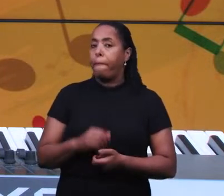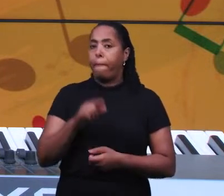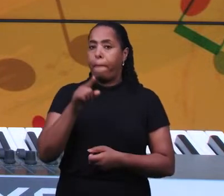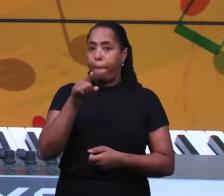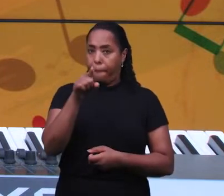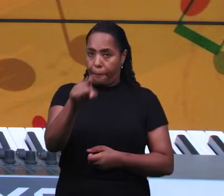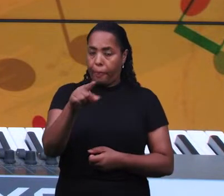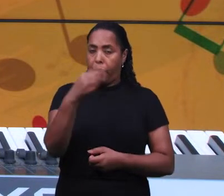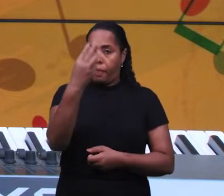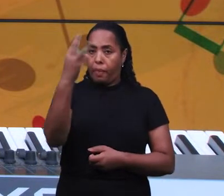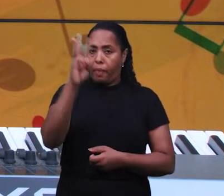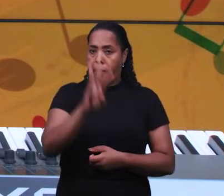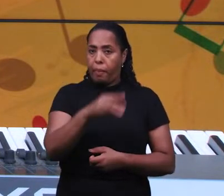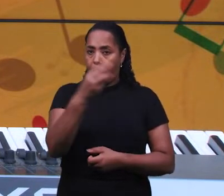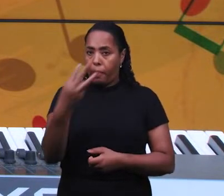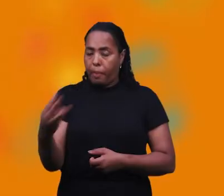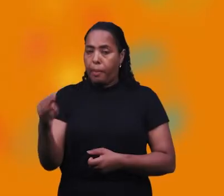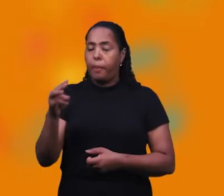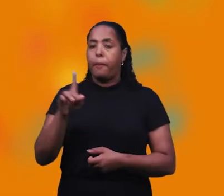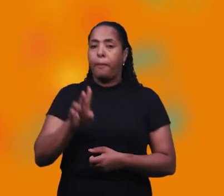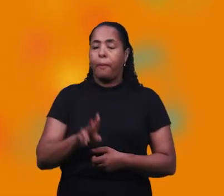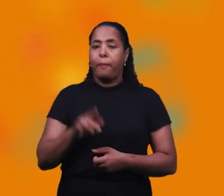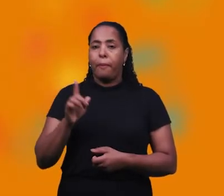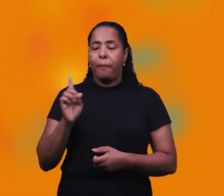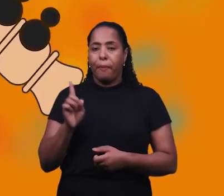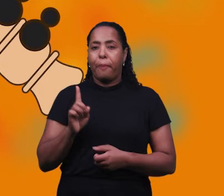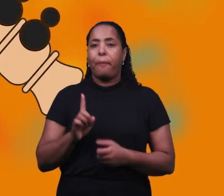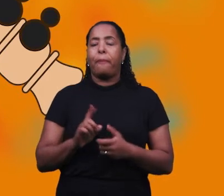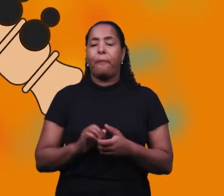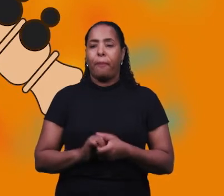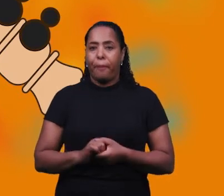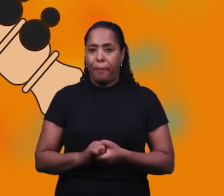Sol. Vous. 3 e.